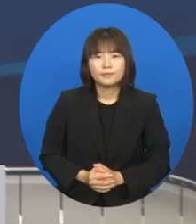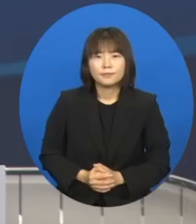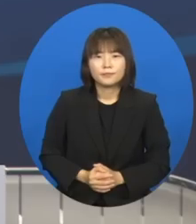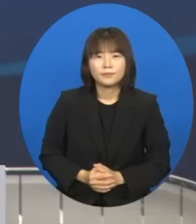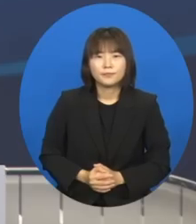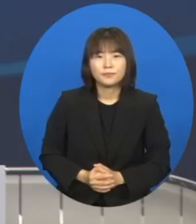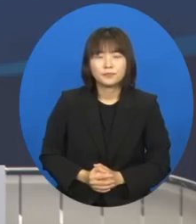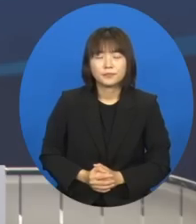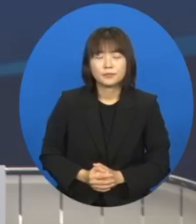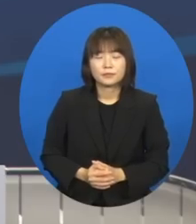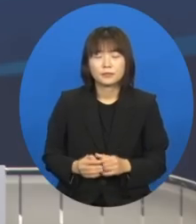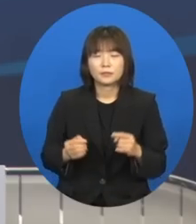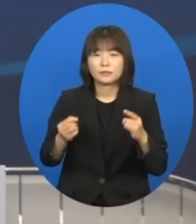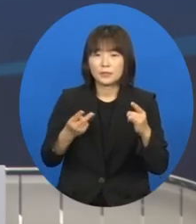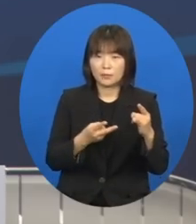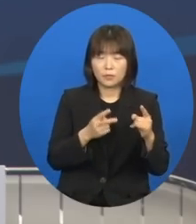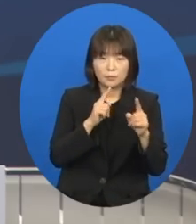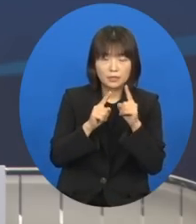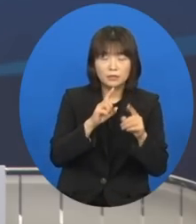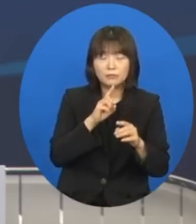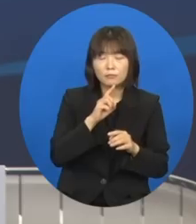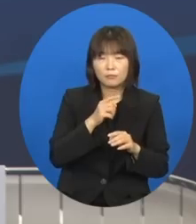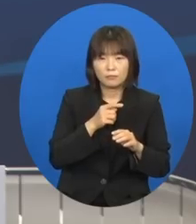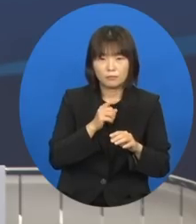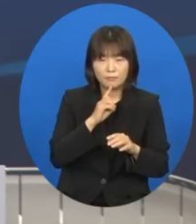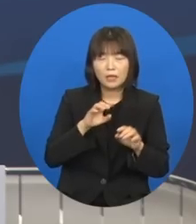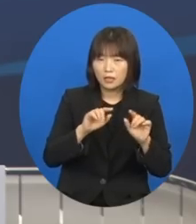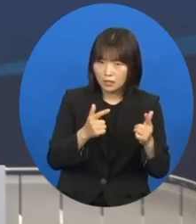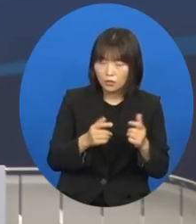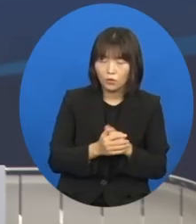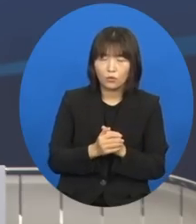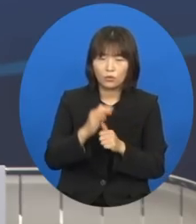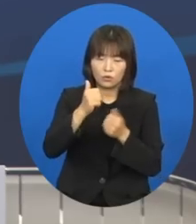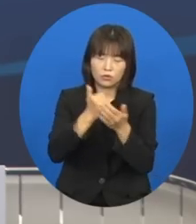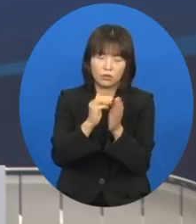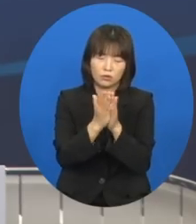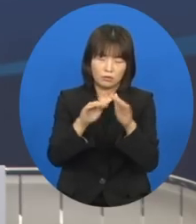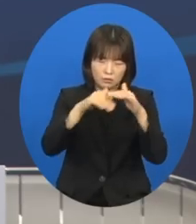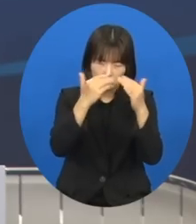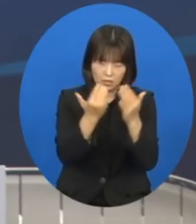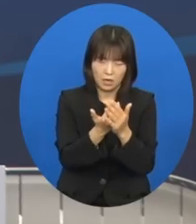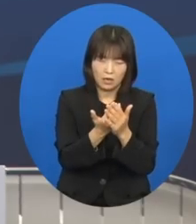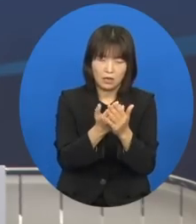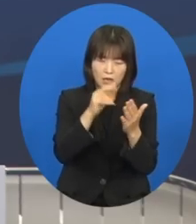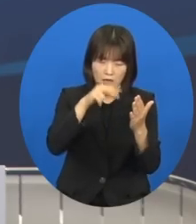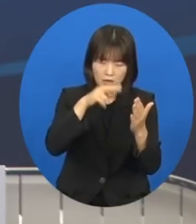이 에베소서 말씀뿐만 아니라 성경 전체 66권을 가만히 보면